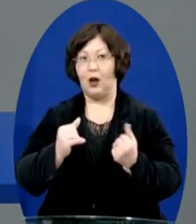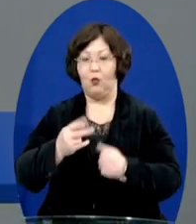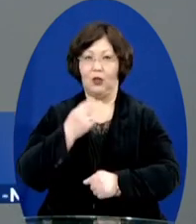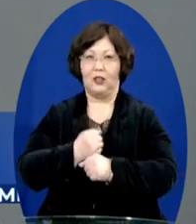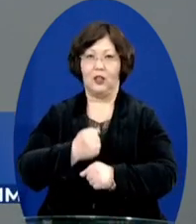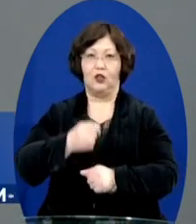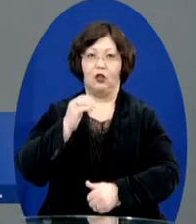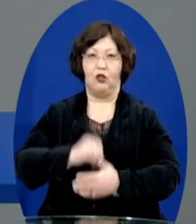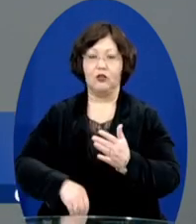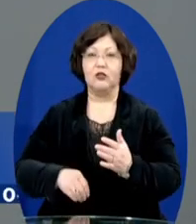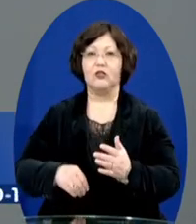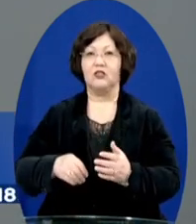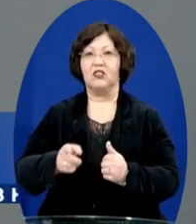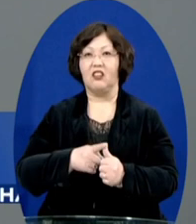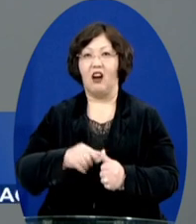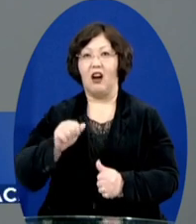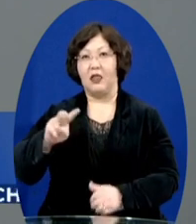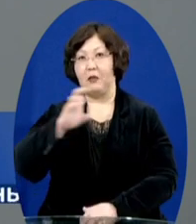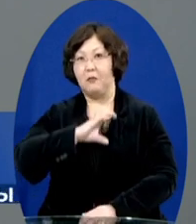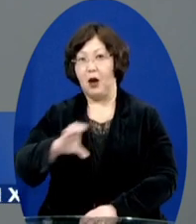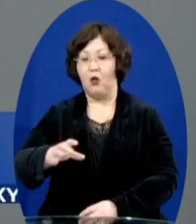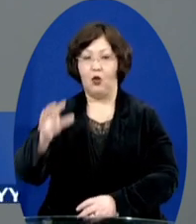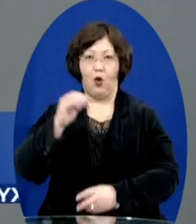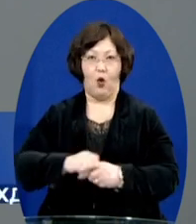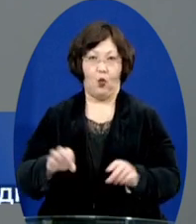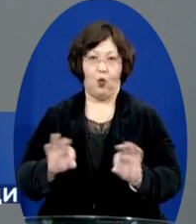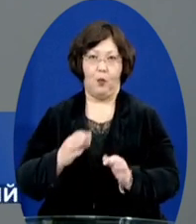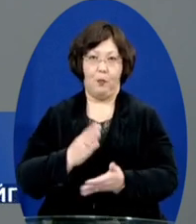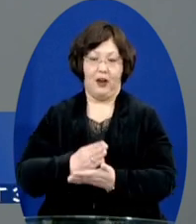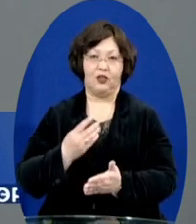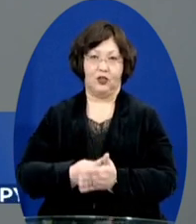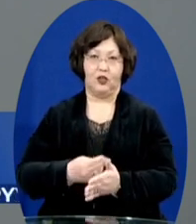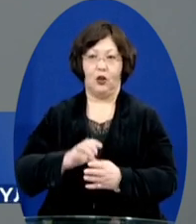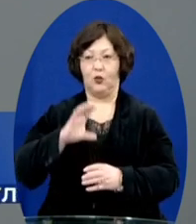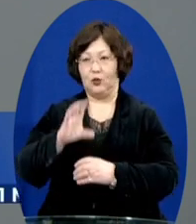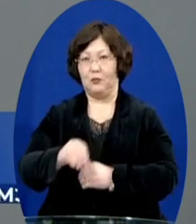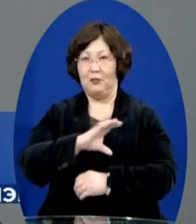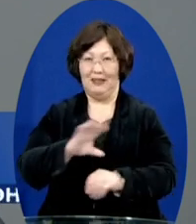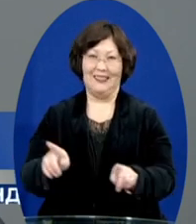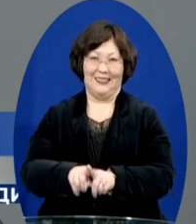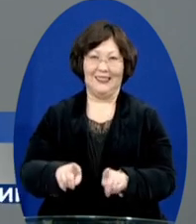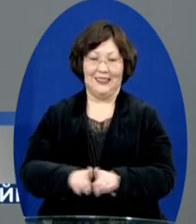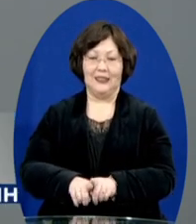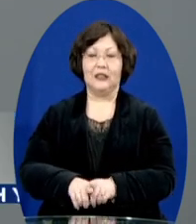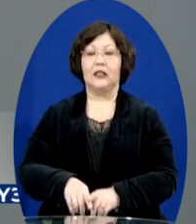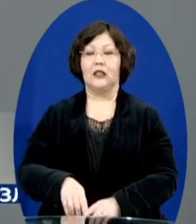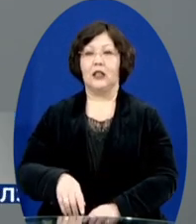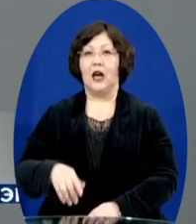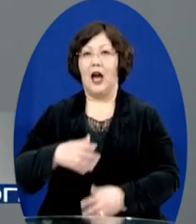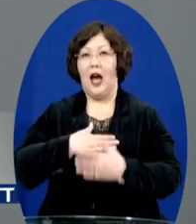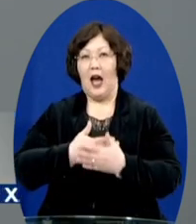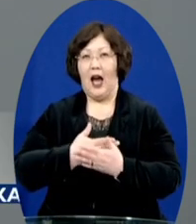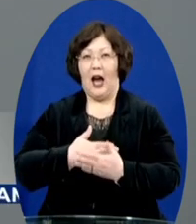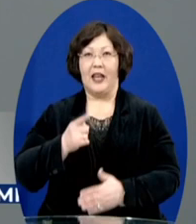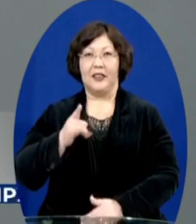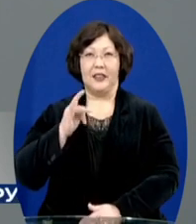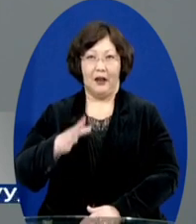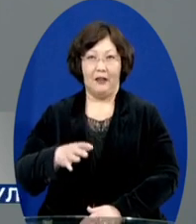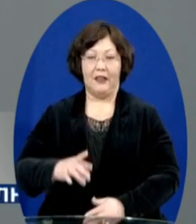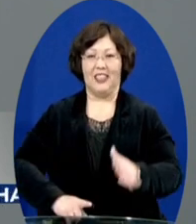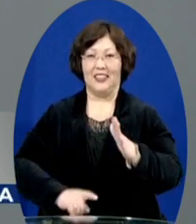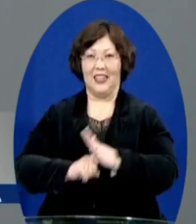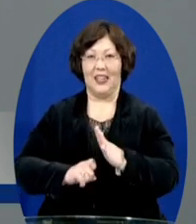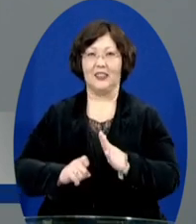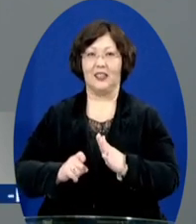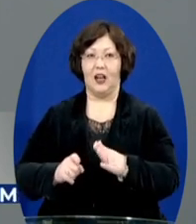авах үйлчлэгэнд оролцсон этгээд аж ахуйн нэгжүүд бол орохгүй байх жишээтэй мөн олон улсын байгууллага гэх мэтэр. За иймэрхүү байдлаар хандийг бол тодорхой юм